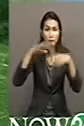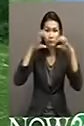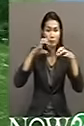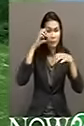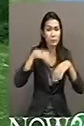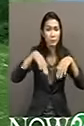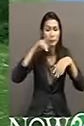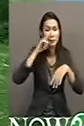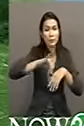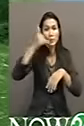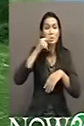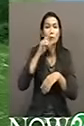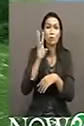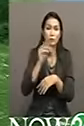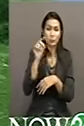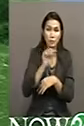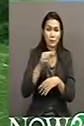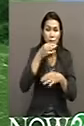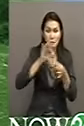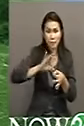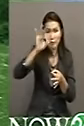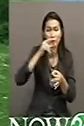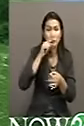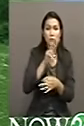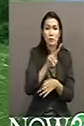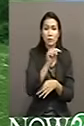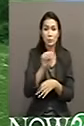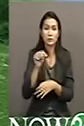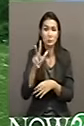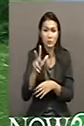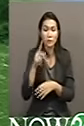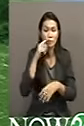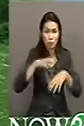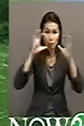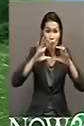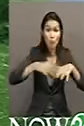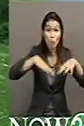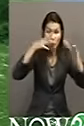องร้อยละ60ของพื้นที่ทะเลมีคลื่นสูง 2-3 เมตรบริเวณที่มีฝนฟ้าคะนอง